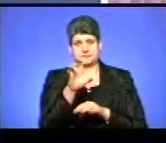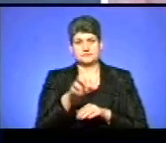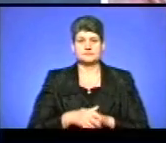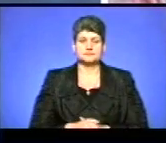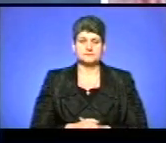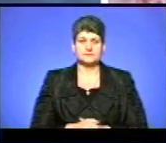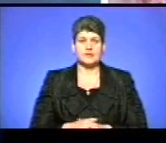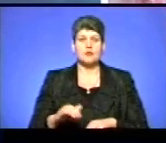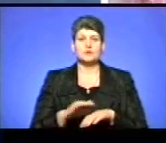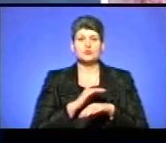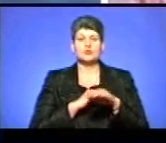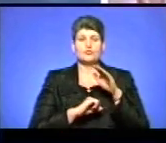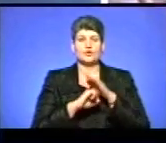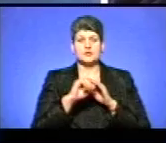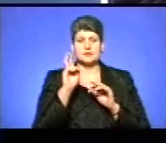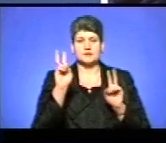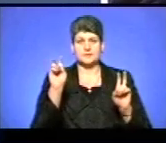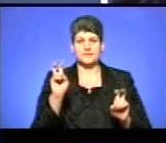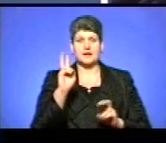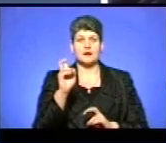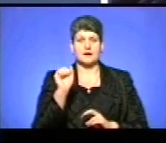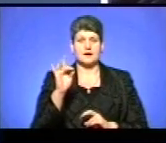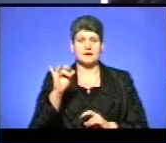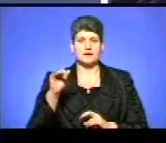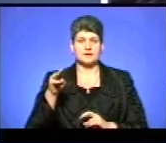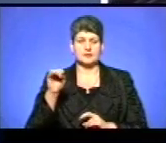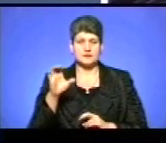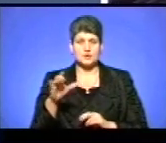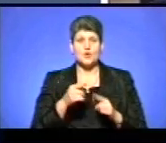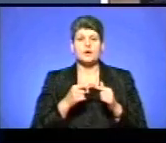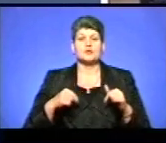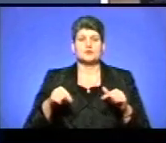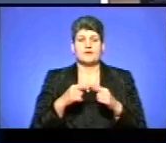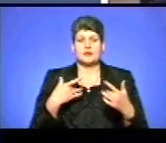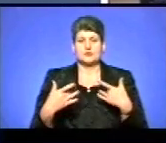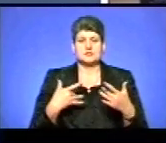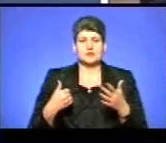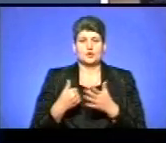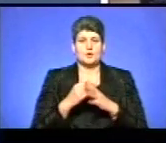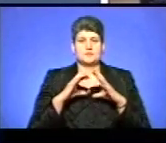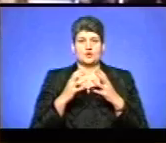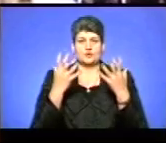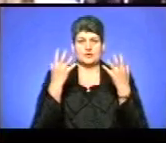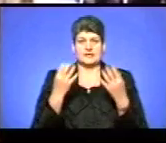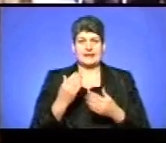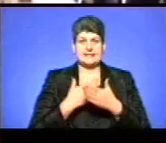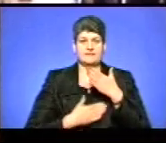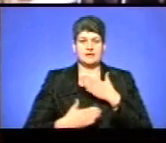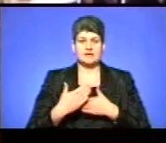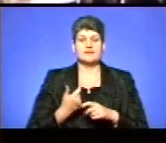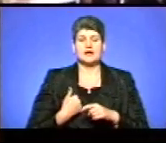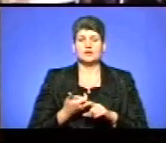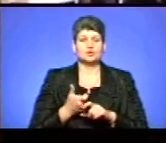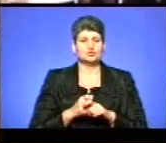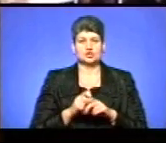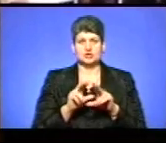У благодійному фонді «Карітас» учасники проєкту «Життя у повноті» організували концерт до Міжнародного дня інвалідів. Я дуже щаслива, що